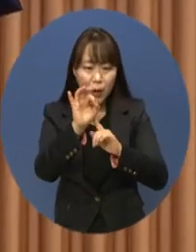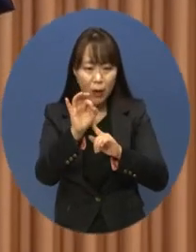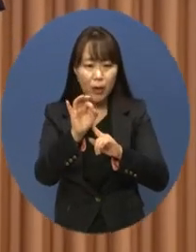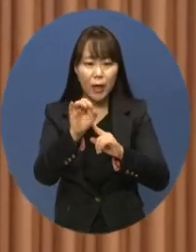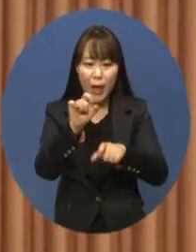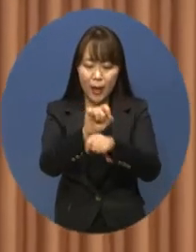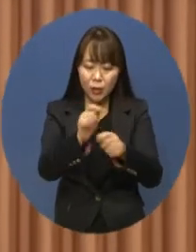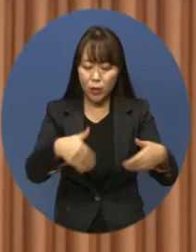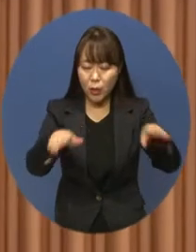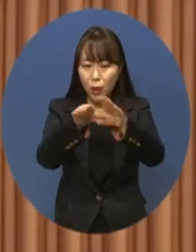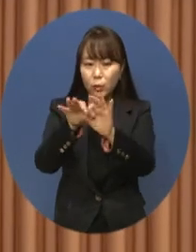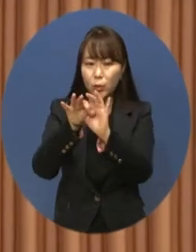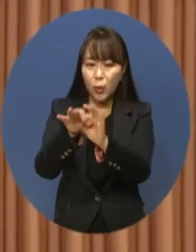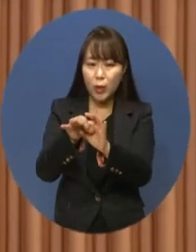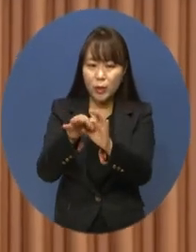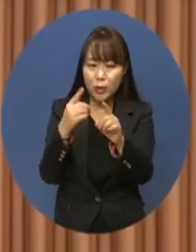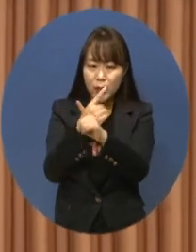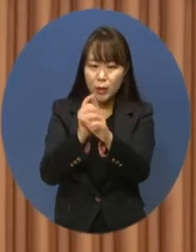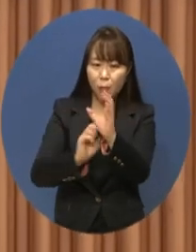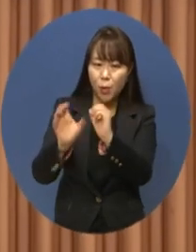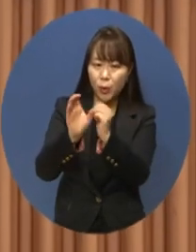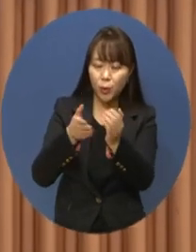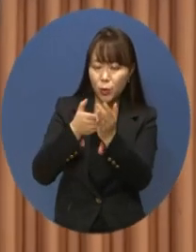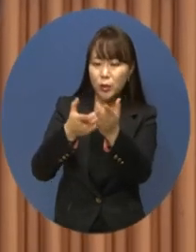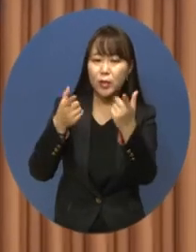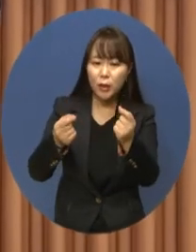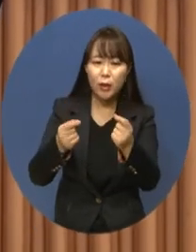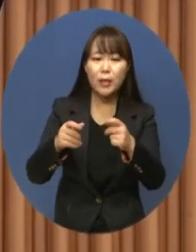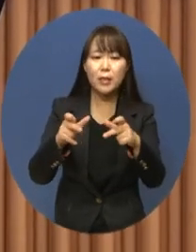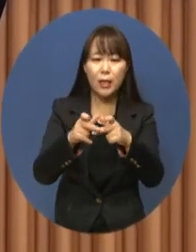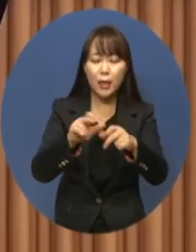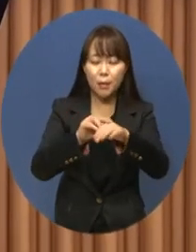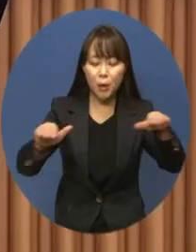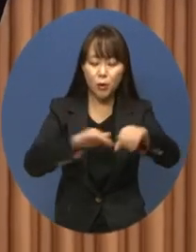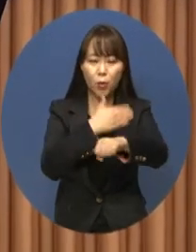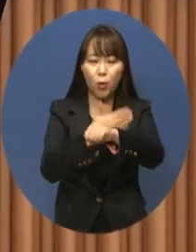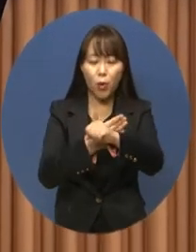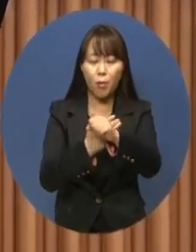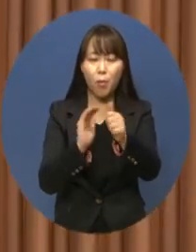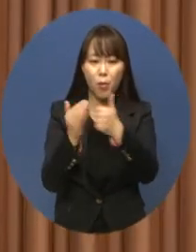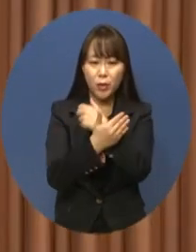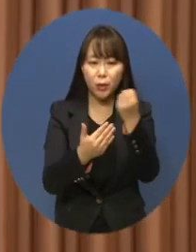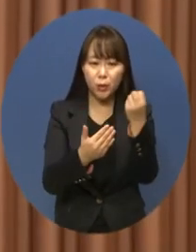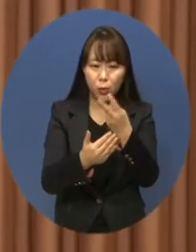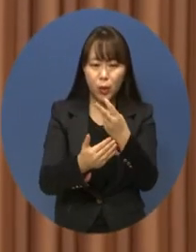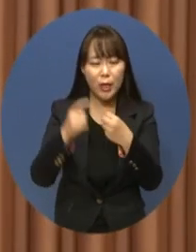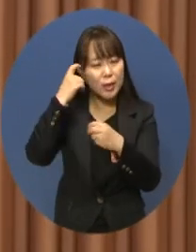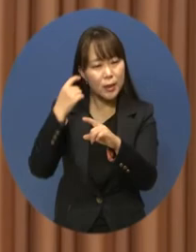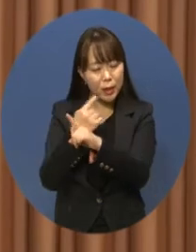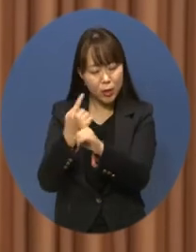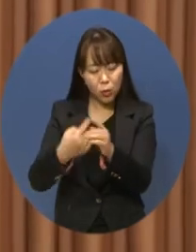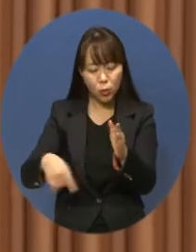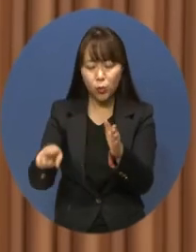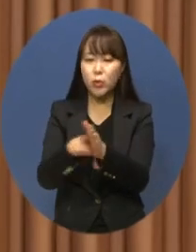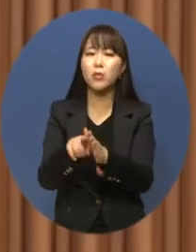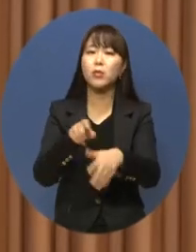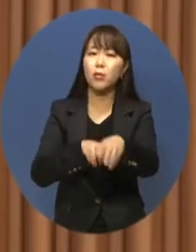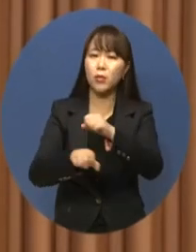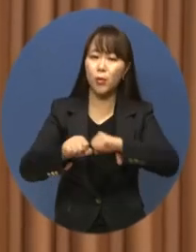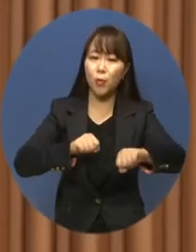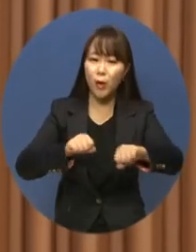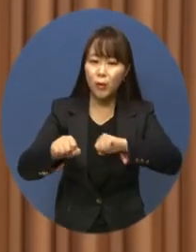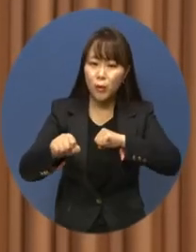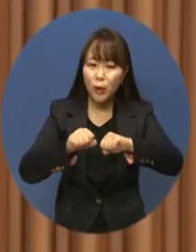행정기관을 통해 시정 보안을 요청하는 등 장애인 평등권 보장 및 인식 개선을 위해 적극